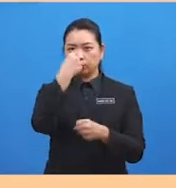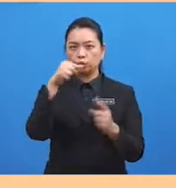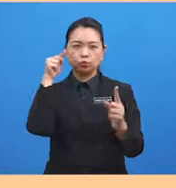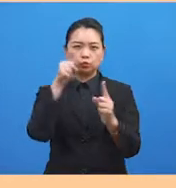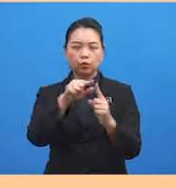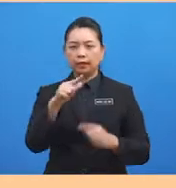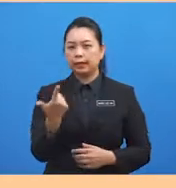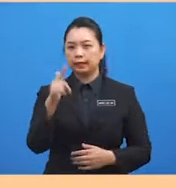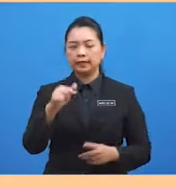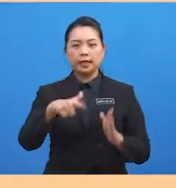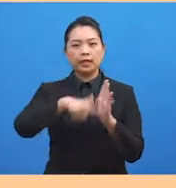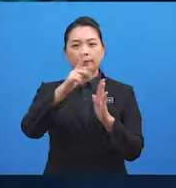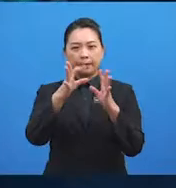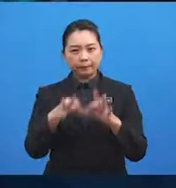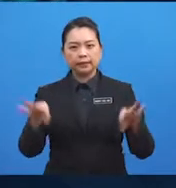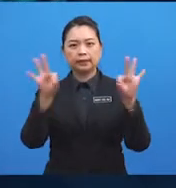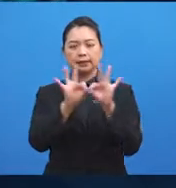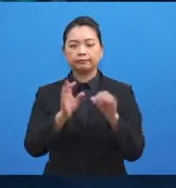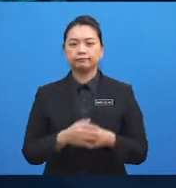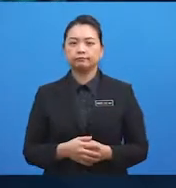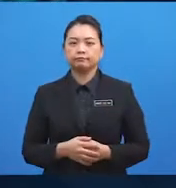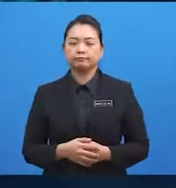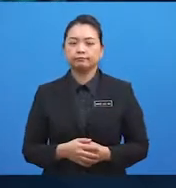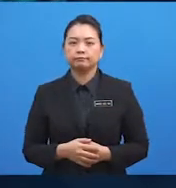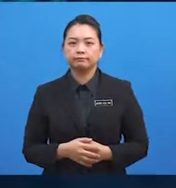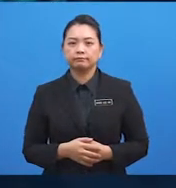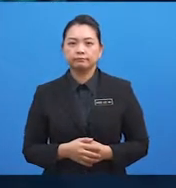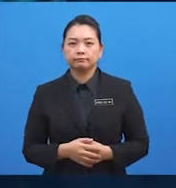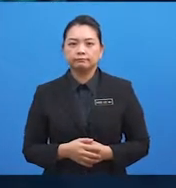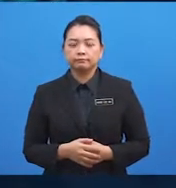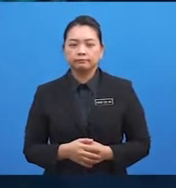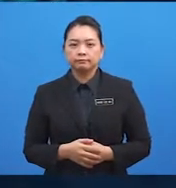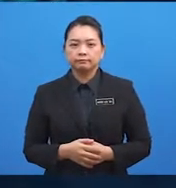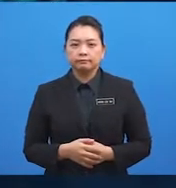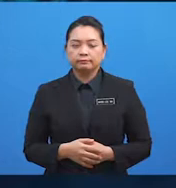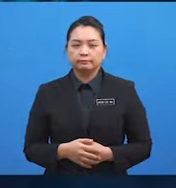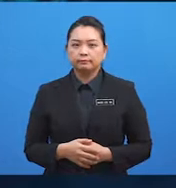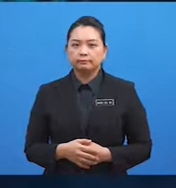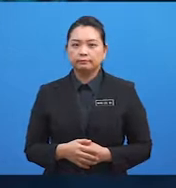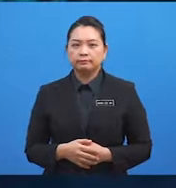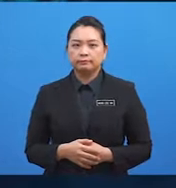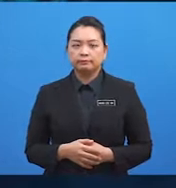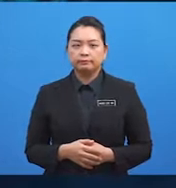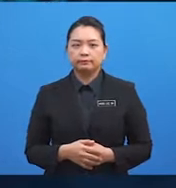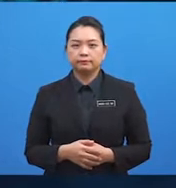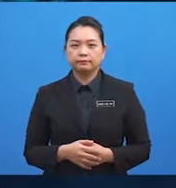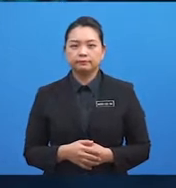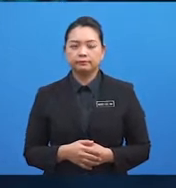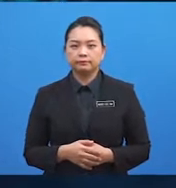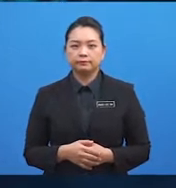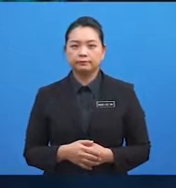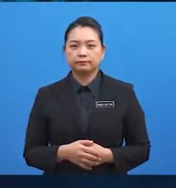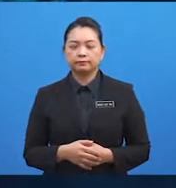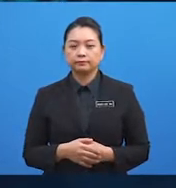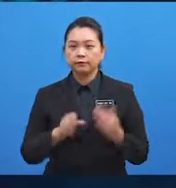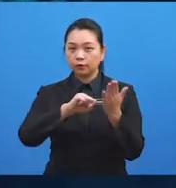yang lebih penting. Baiklah murid-murid, mari kita ulang semula sumber